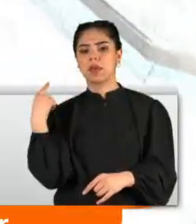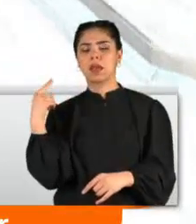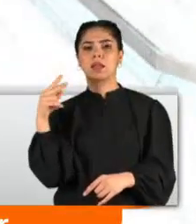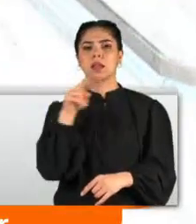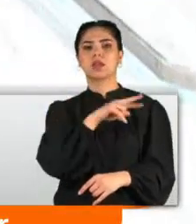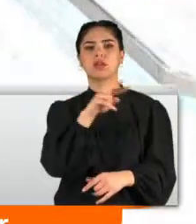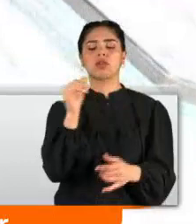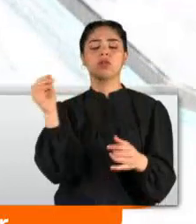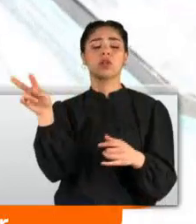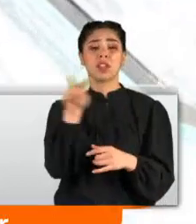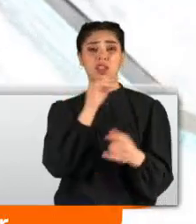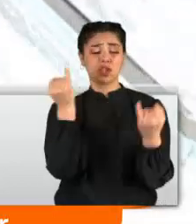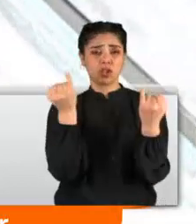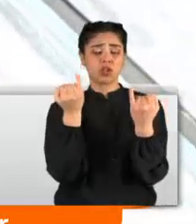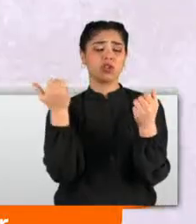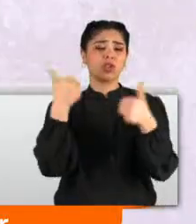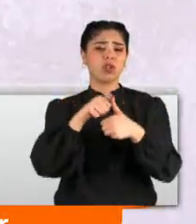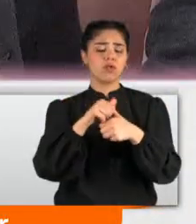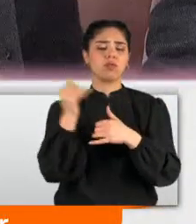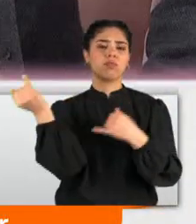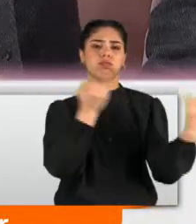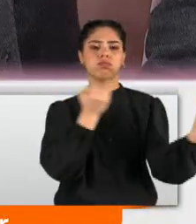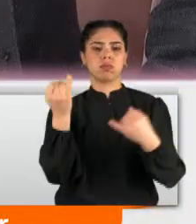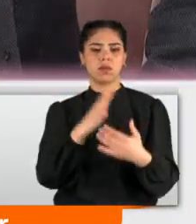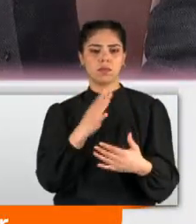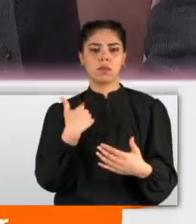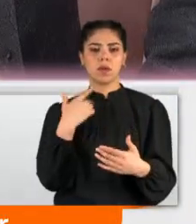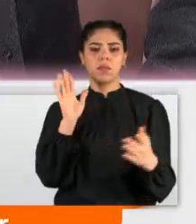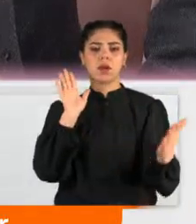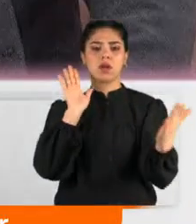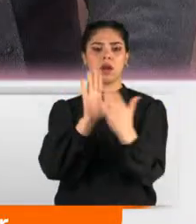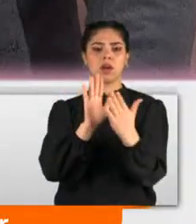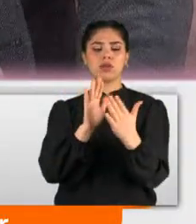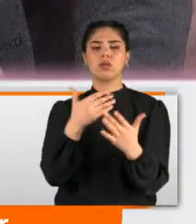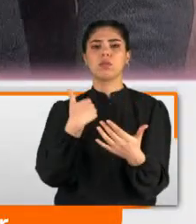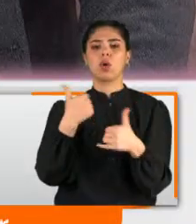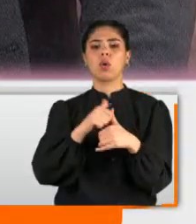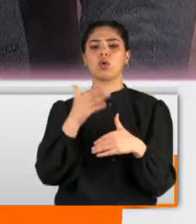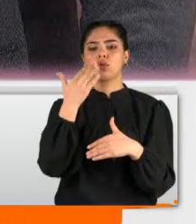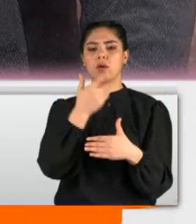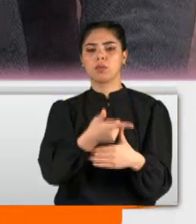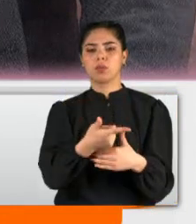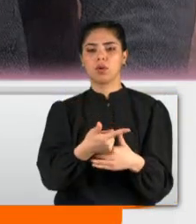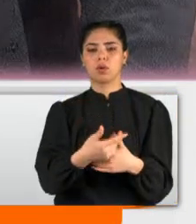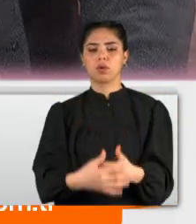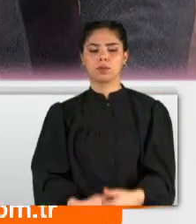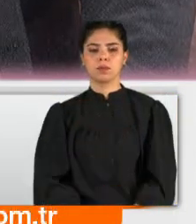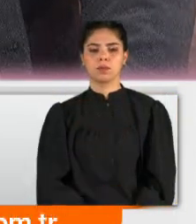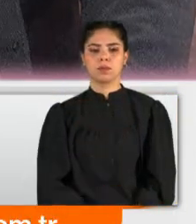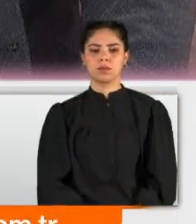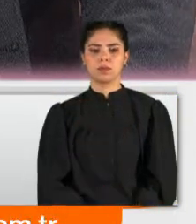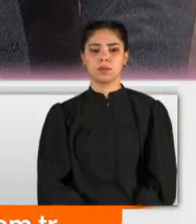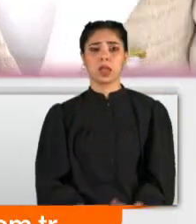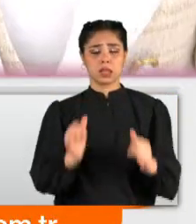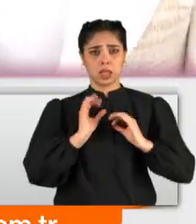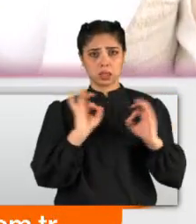birbirini suçladı. Aralarında ipler gerildi. Benim karşımda kocam yok, şu an cehennemim var. Bu taraftan fazla rüzgar esiyor efendim. Allah Allah.